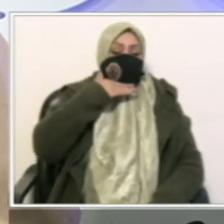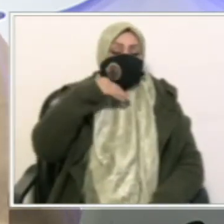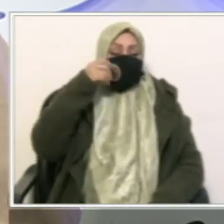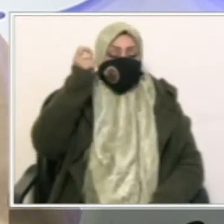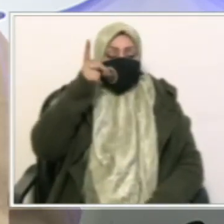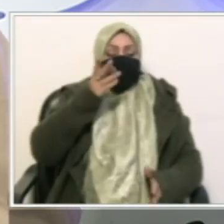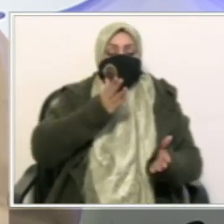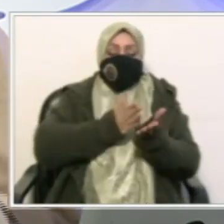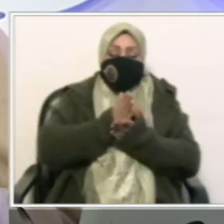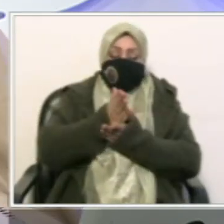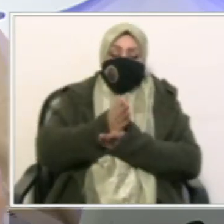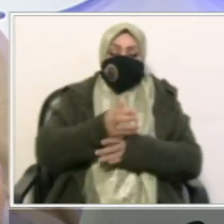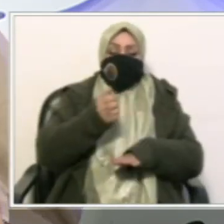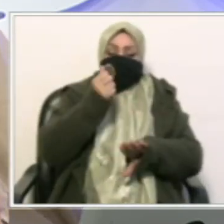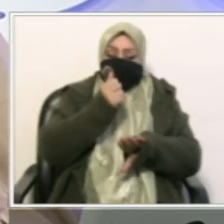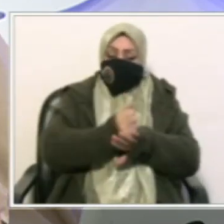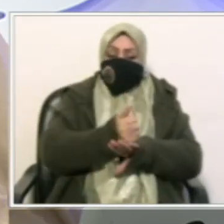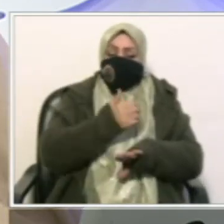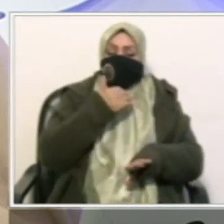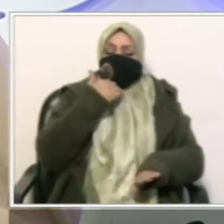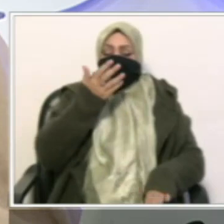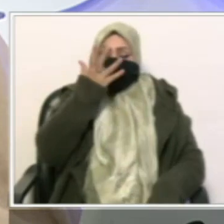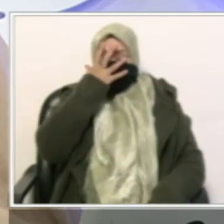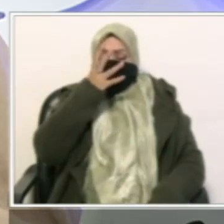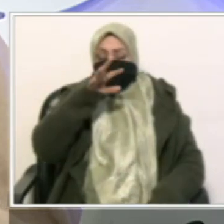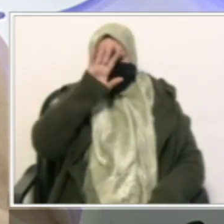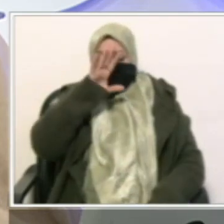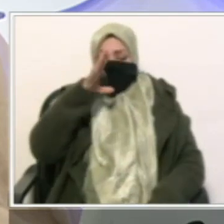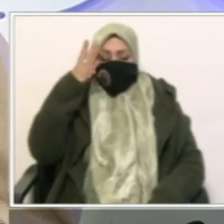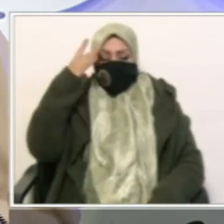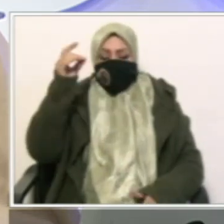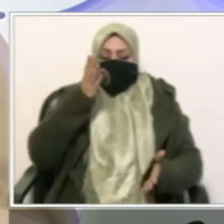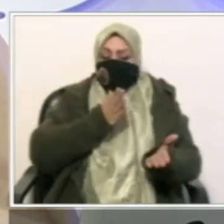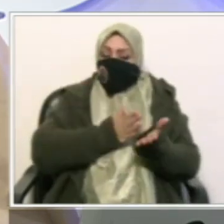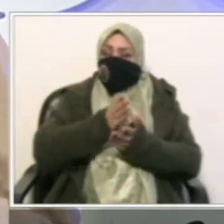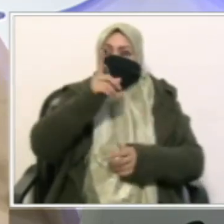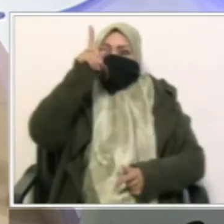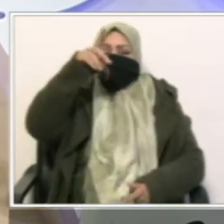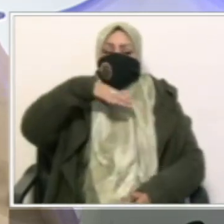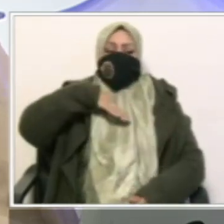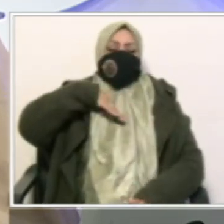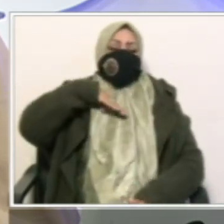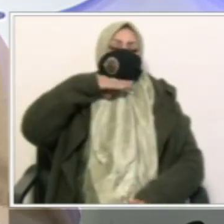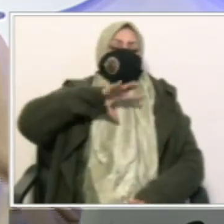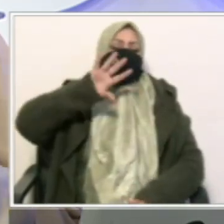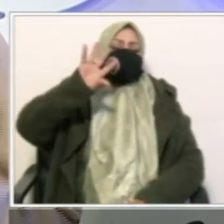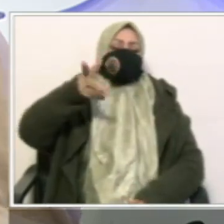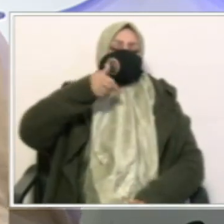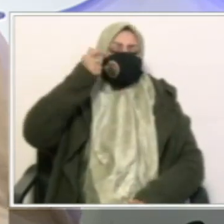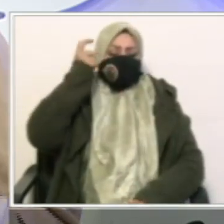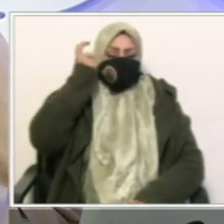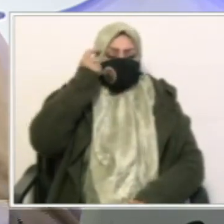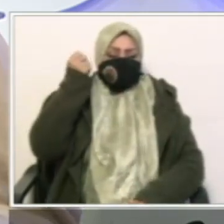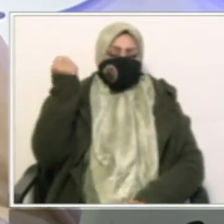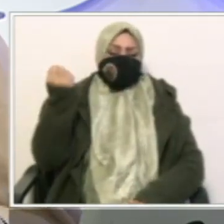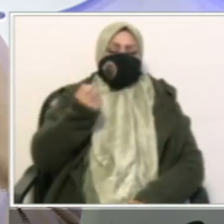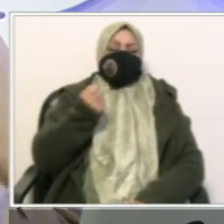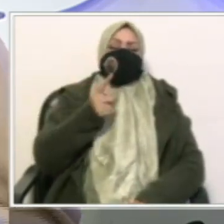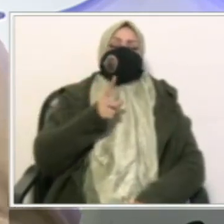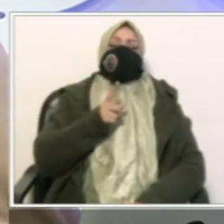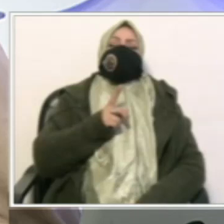التقي منكم، والغيور على بلده يعلمه الله عز وجل. ولكن مشاهد وميادين